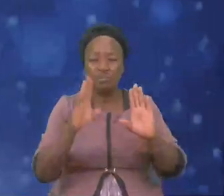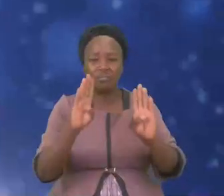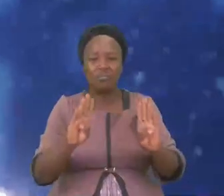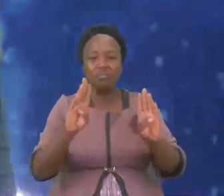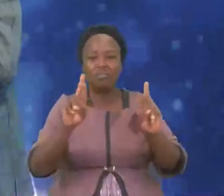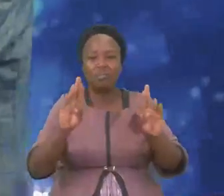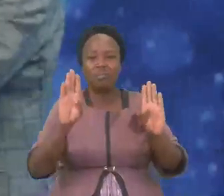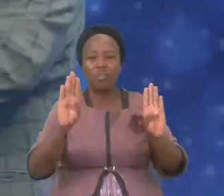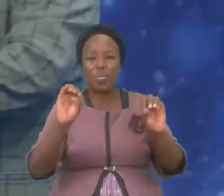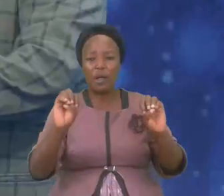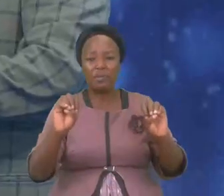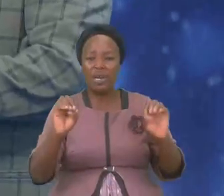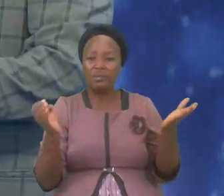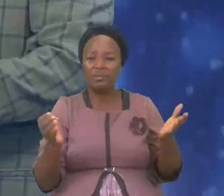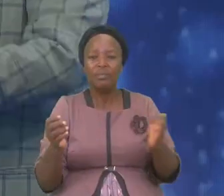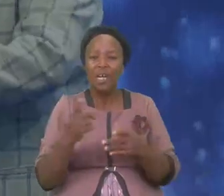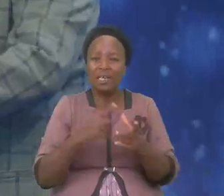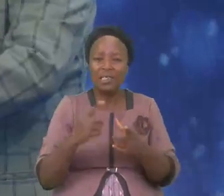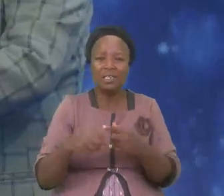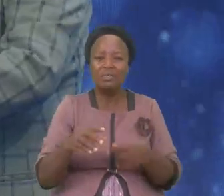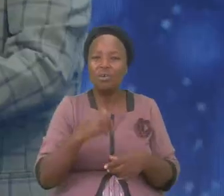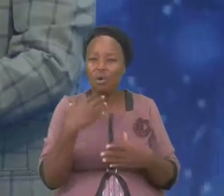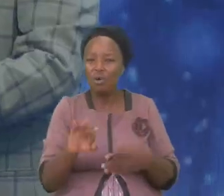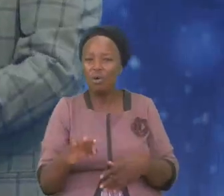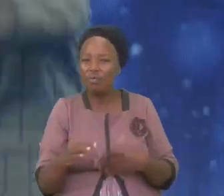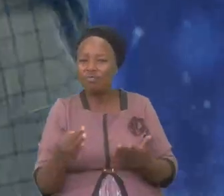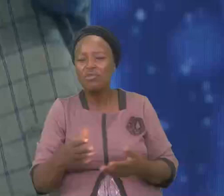corruption, d'immoralité,